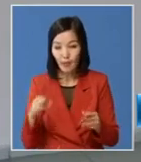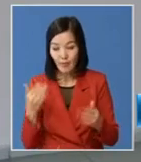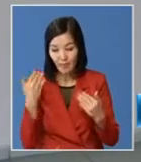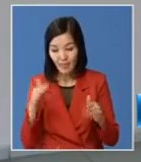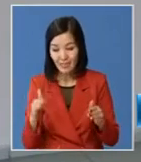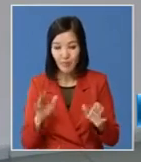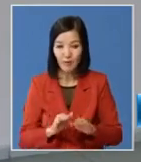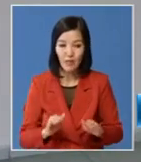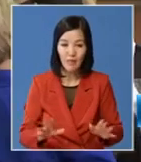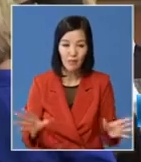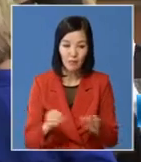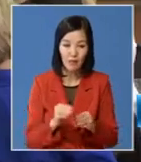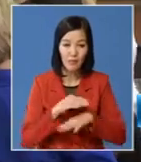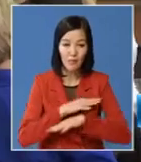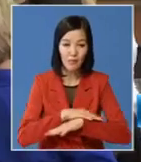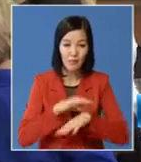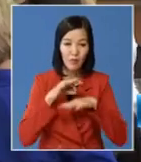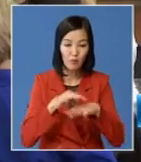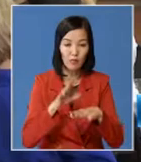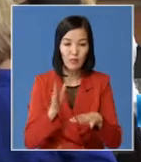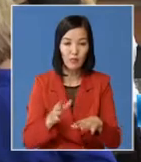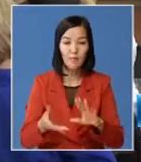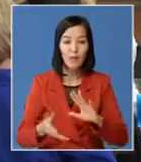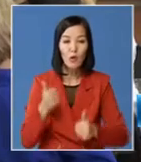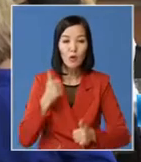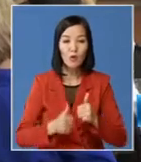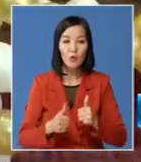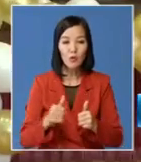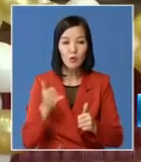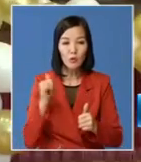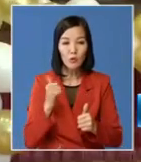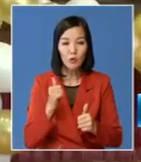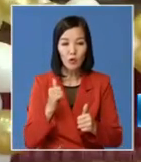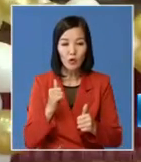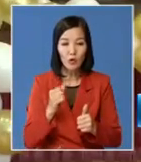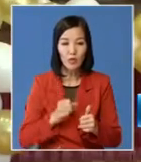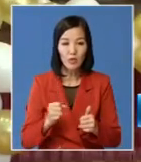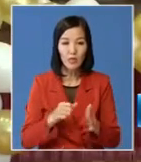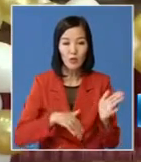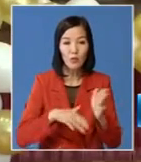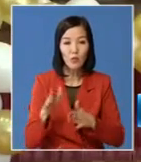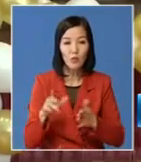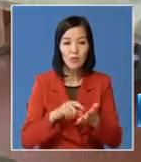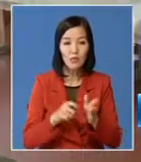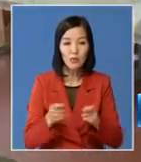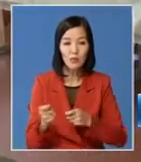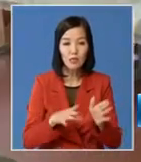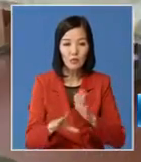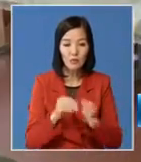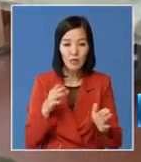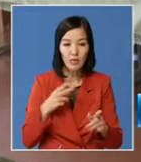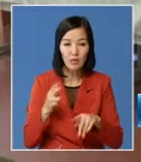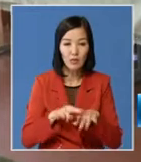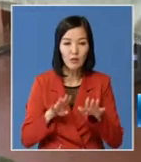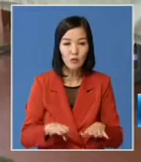отырған балалармен көрсетеді. Байқау қорытындысына сәйкес Ұйғыр ауданынан келген Руслан Кібіров облыстағы үздік сынып жетекшісі болып танылды. Ал